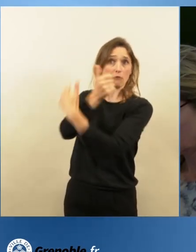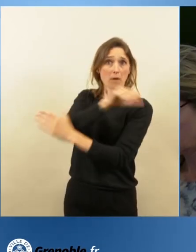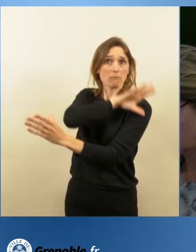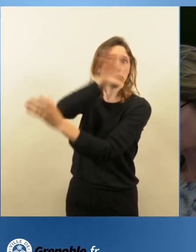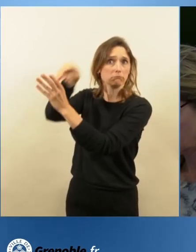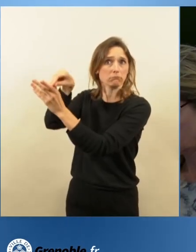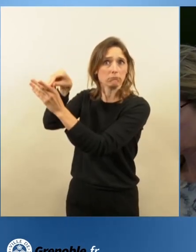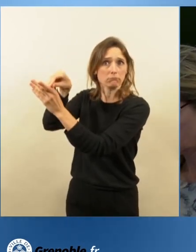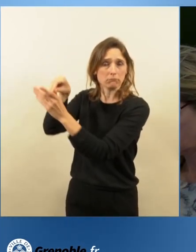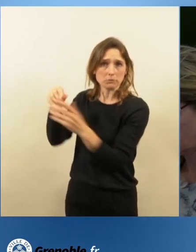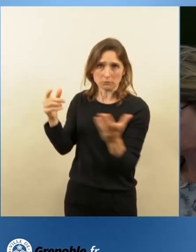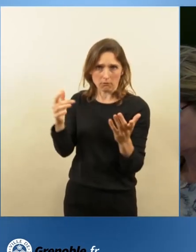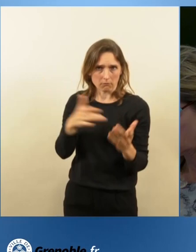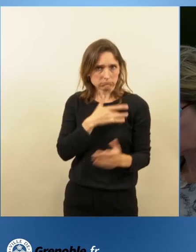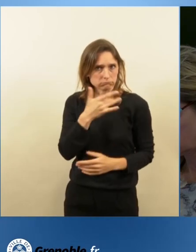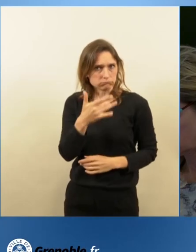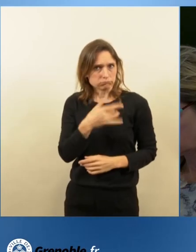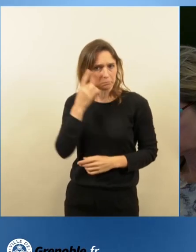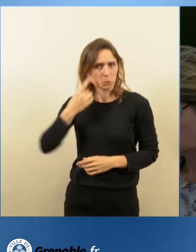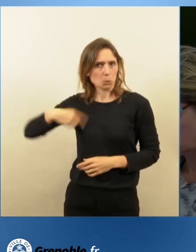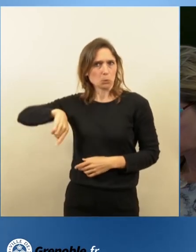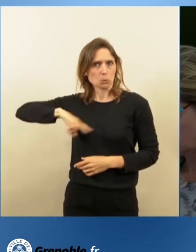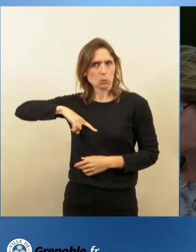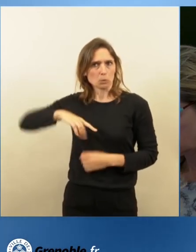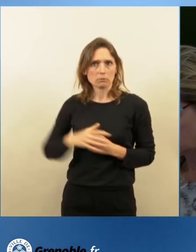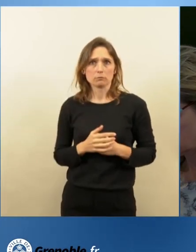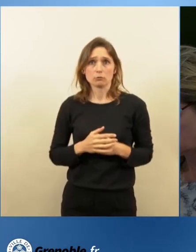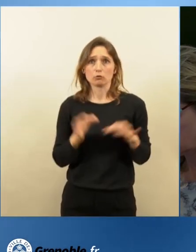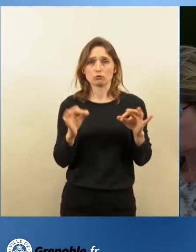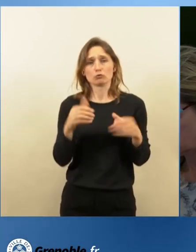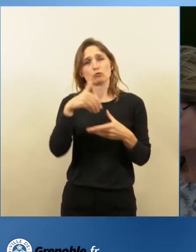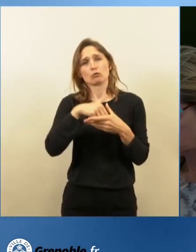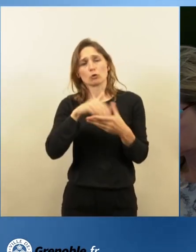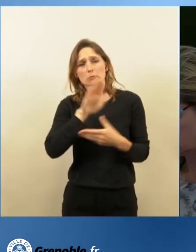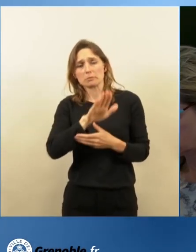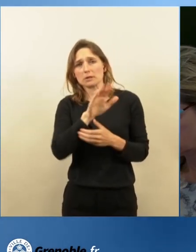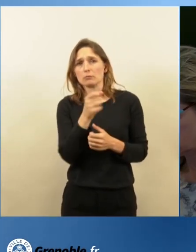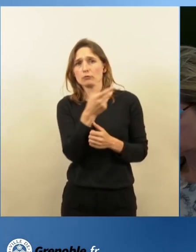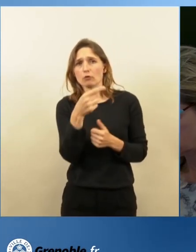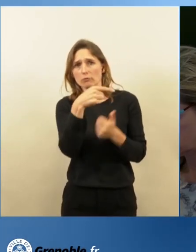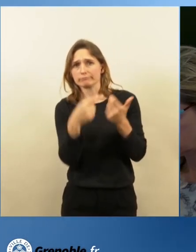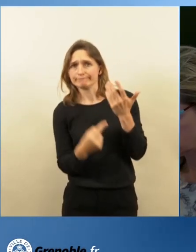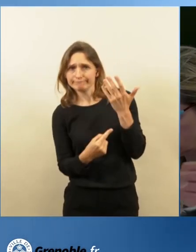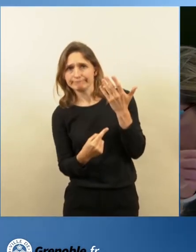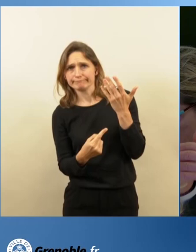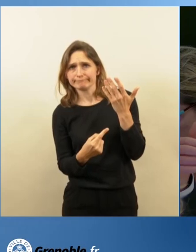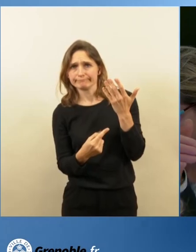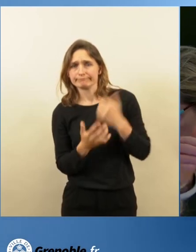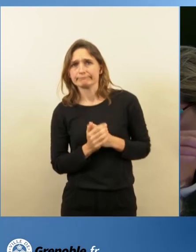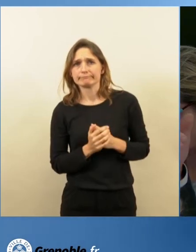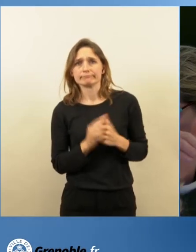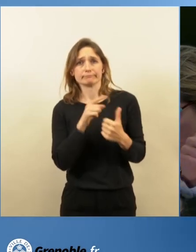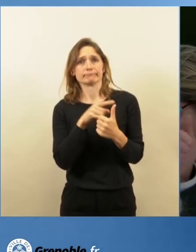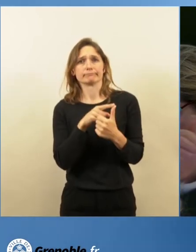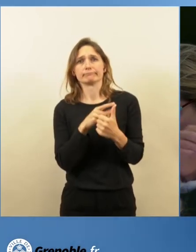elle est très intéressante pour nous et elle présente plusieurs caractéristiques la première c'est